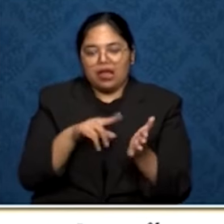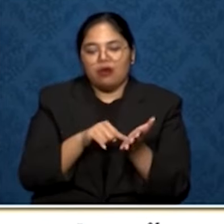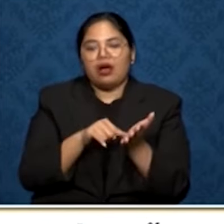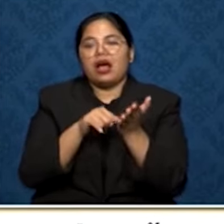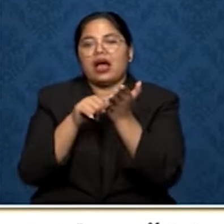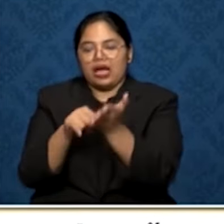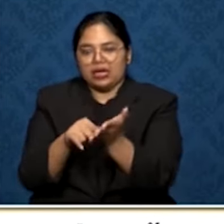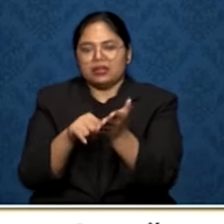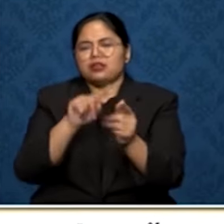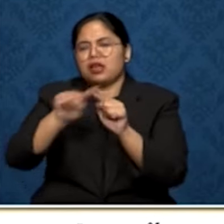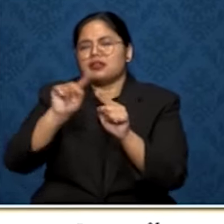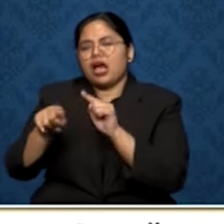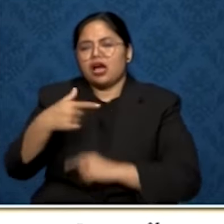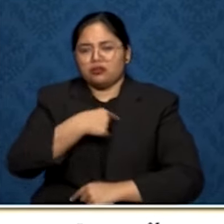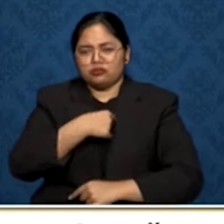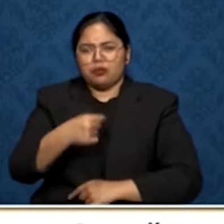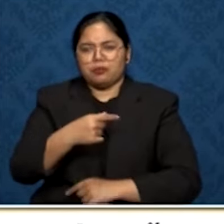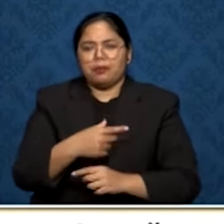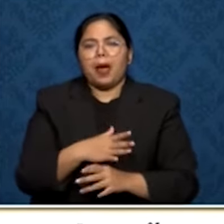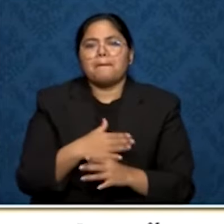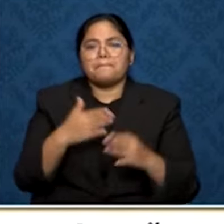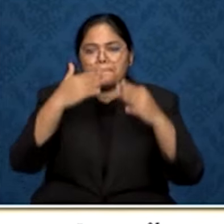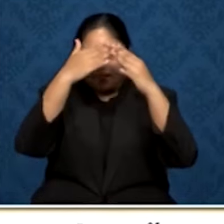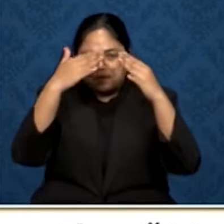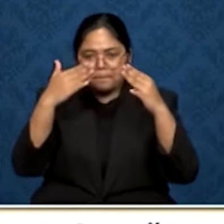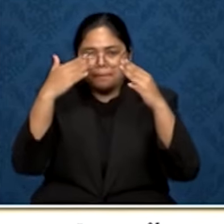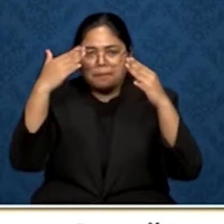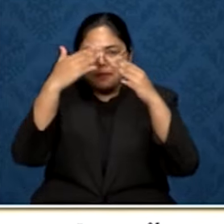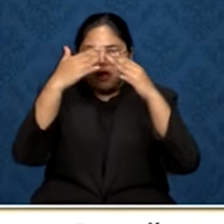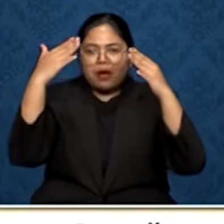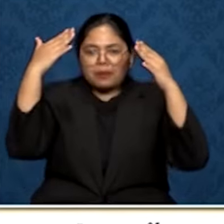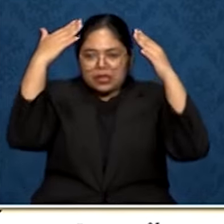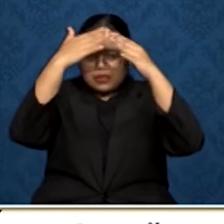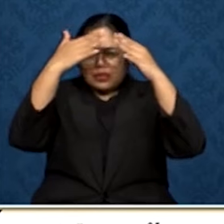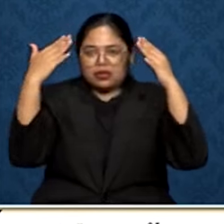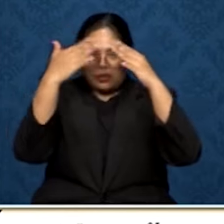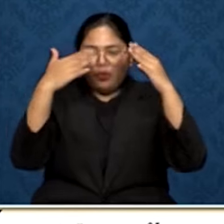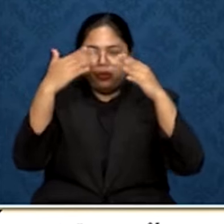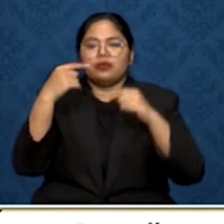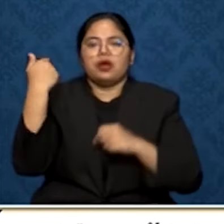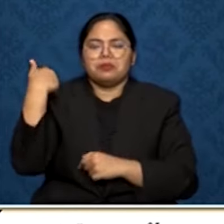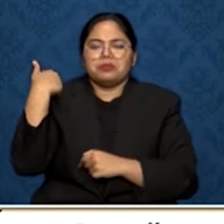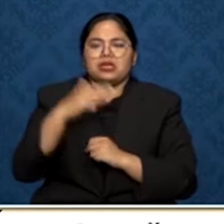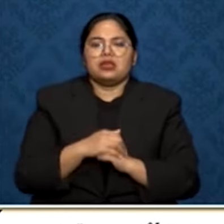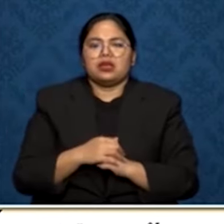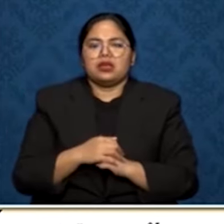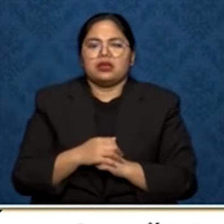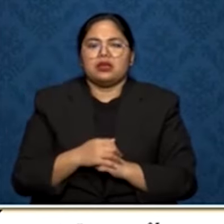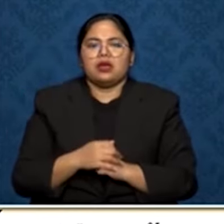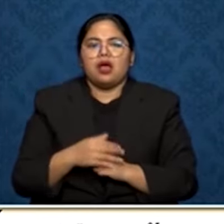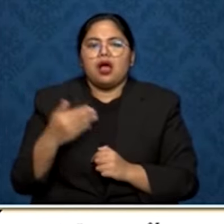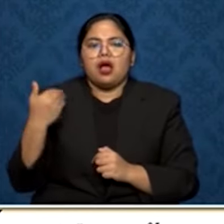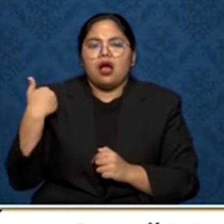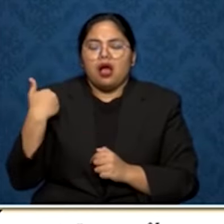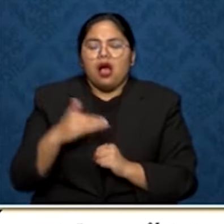ประเทศอิโดรเขาชอบมากเลยนะครับวัลธรรมเดกแ้นไทย ยไับนะครัแล้วสงออก